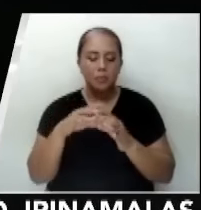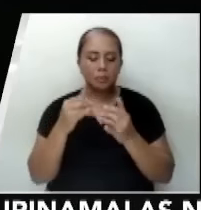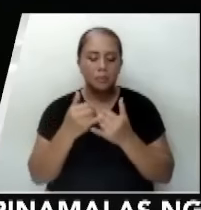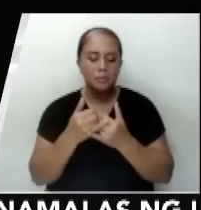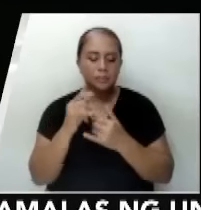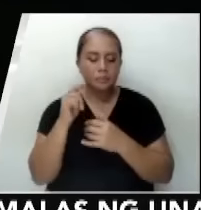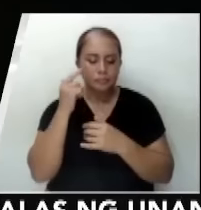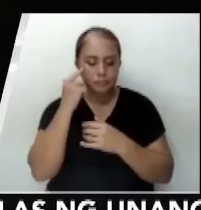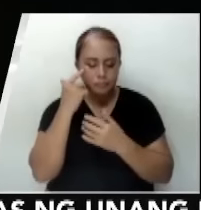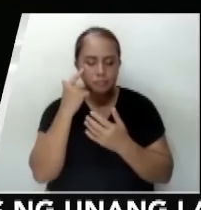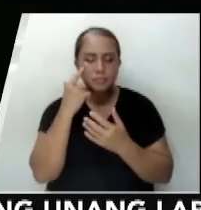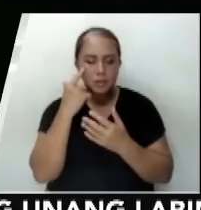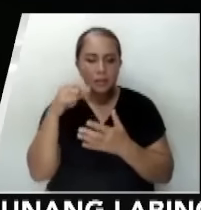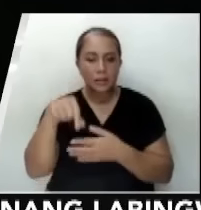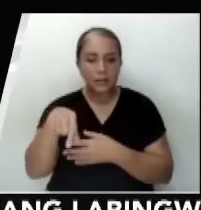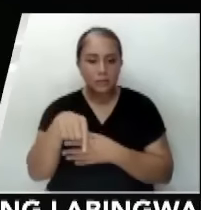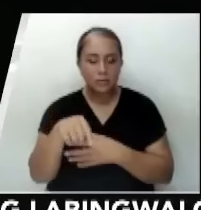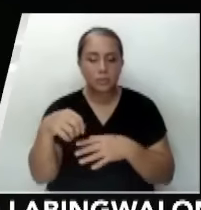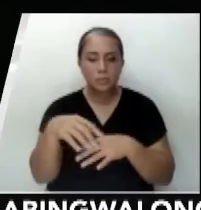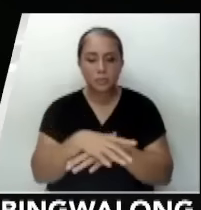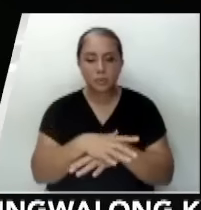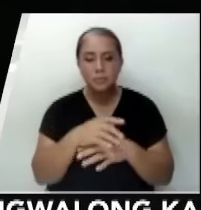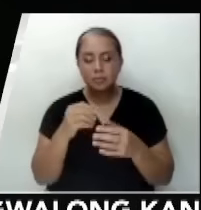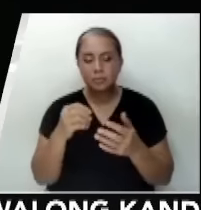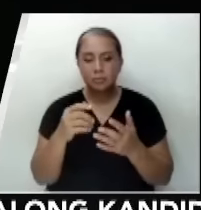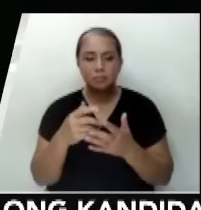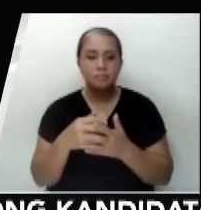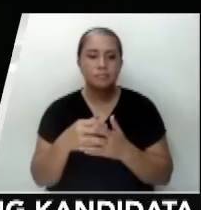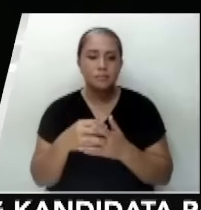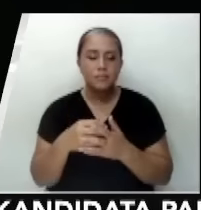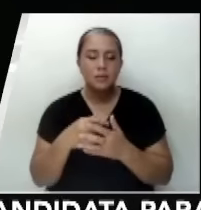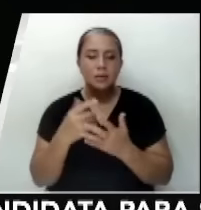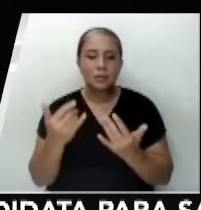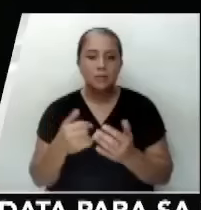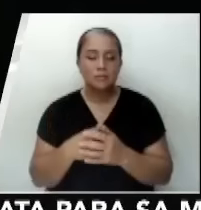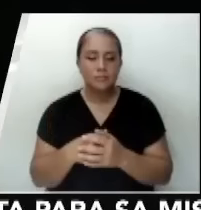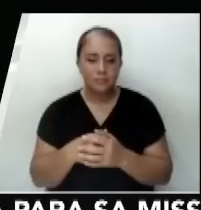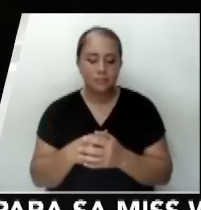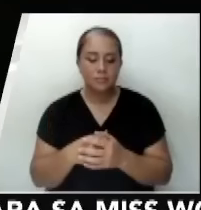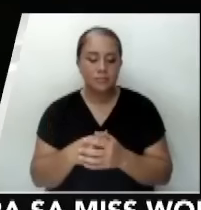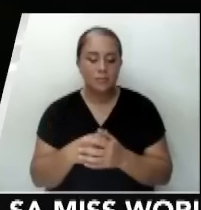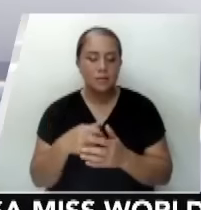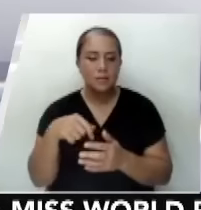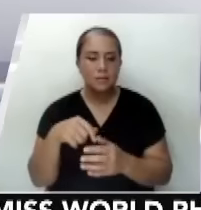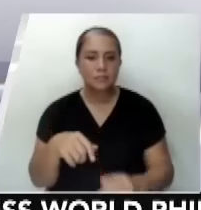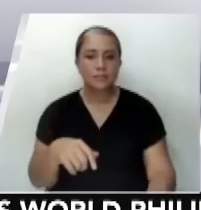mga apektadong residente sa lalawigan. Yan muna ang latest mula rito sa Quezon. Balik sa inyo.